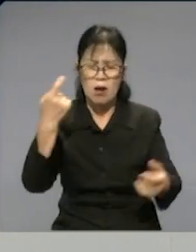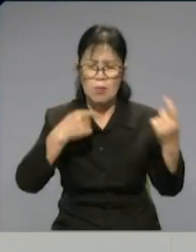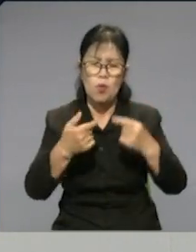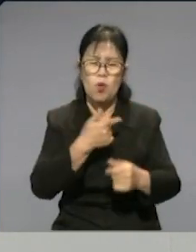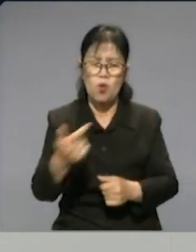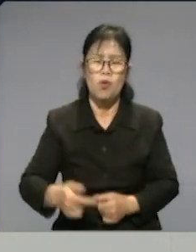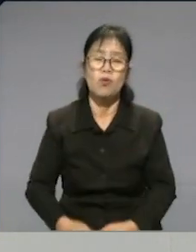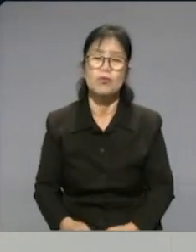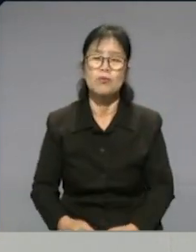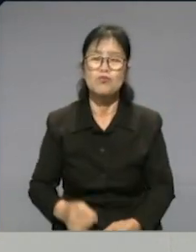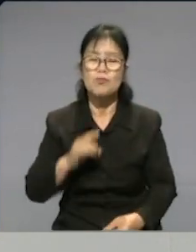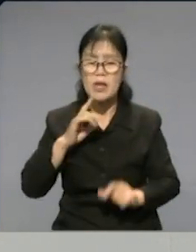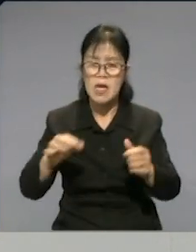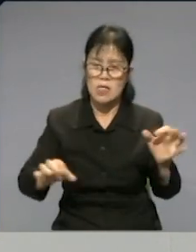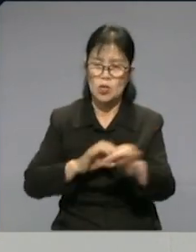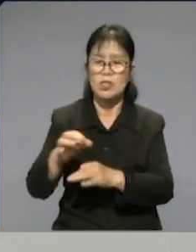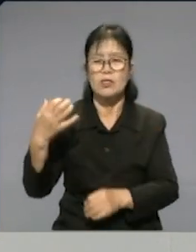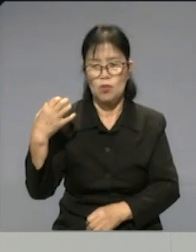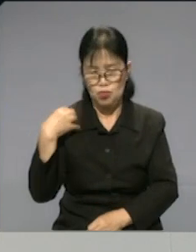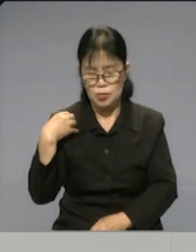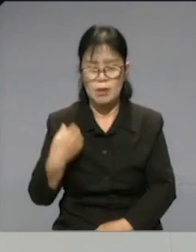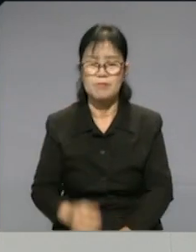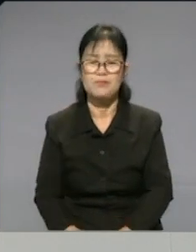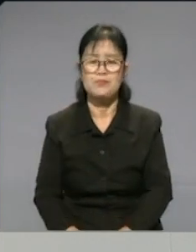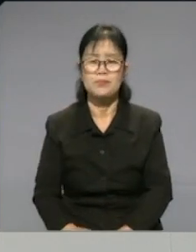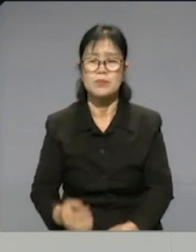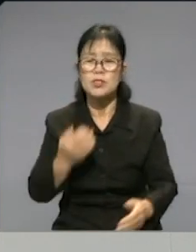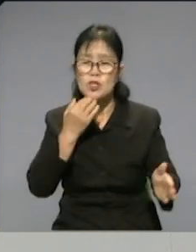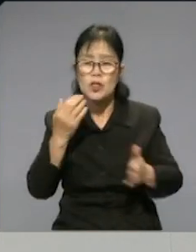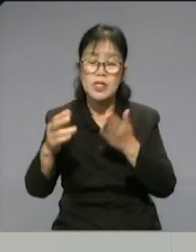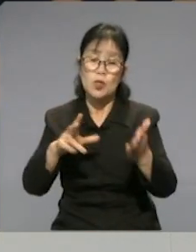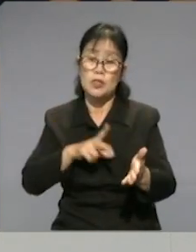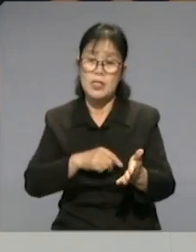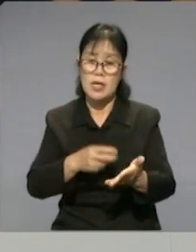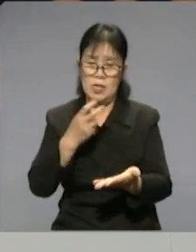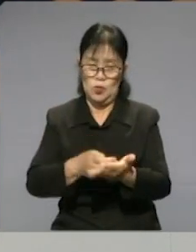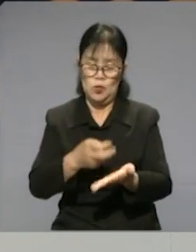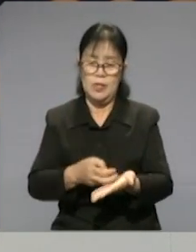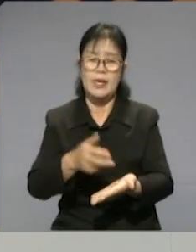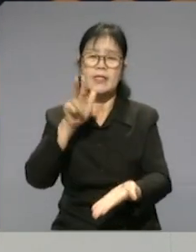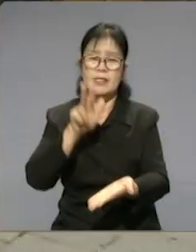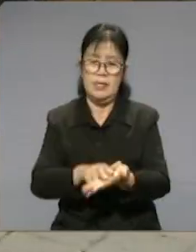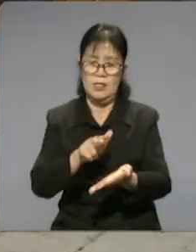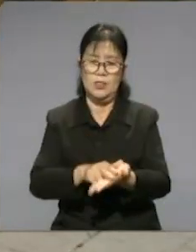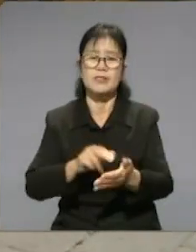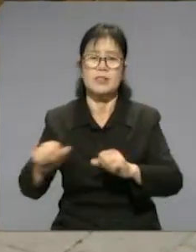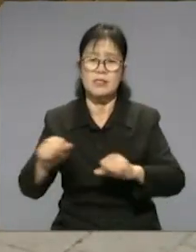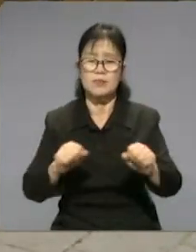부담도 그중 하나인데요. 경기도의회가 조례 제정에 나섭니다. 윤종화 기자입니다.